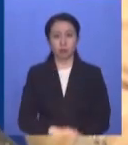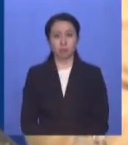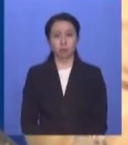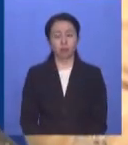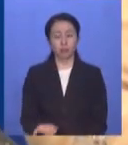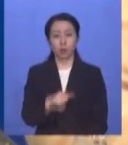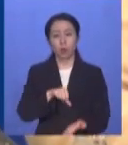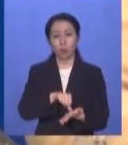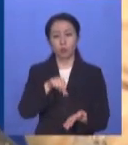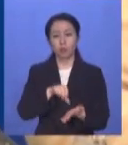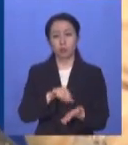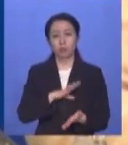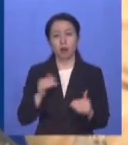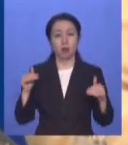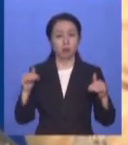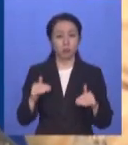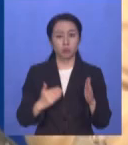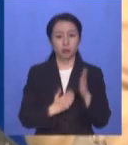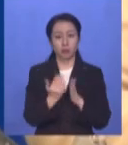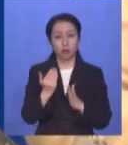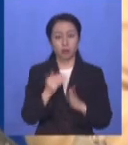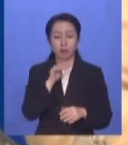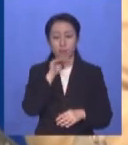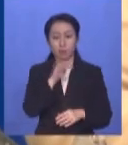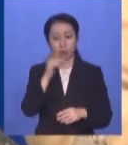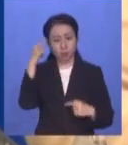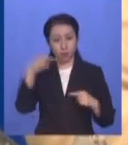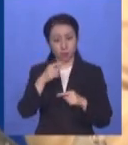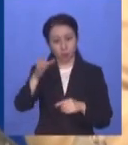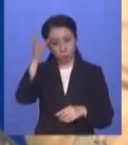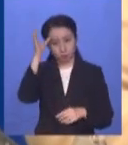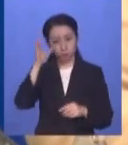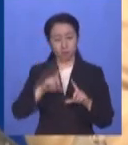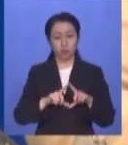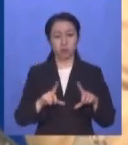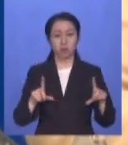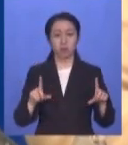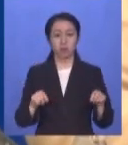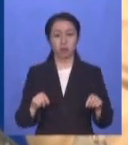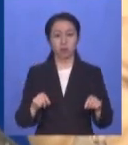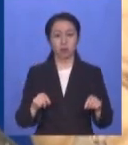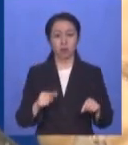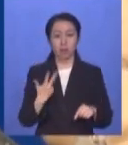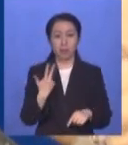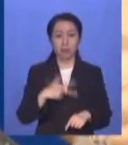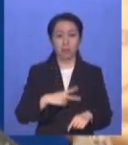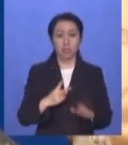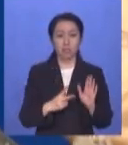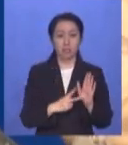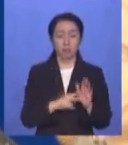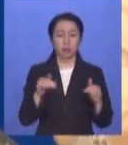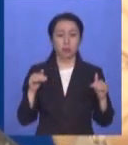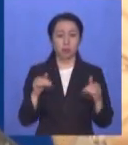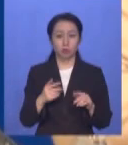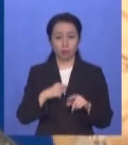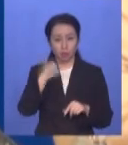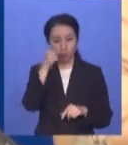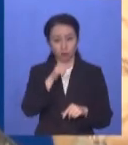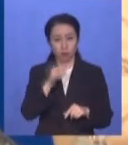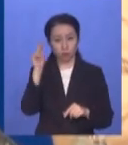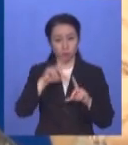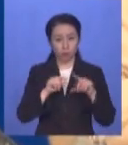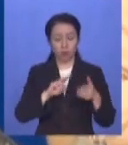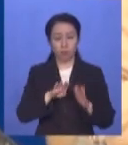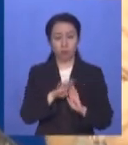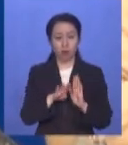Ее участниками являются студенты высших и профессионально-технических учебных заведений. 37 студентов в текущем 9-м сезоне школы прошли